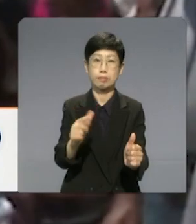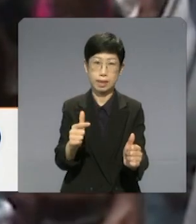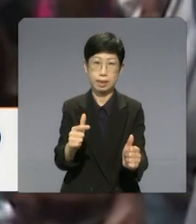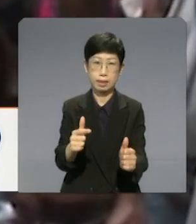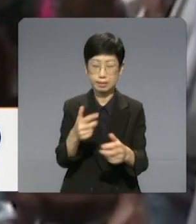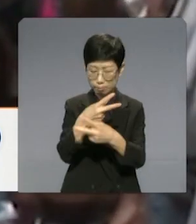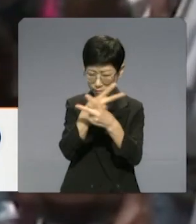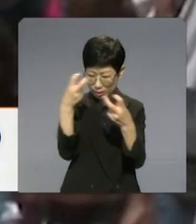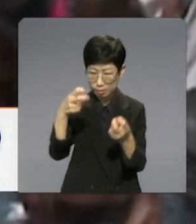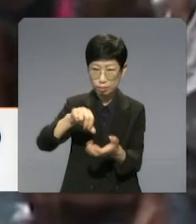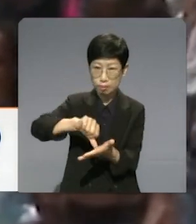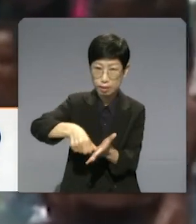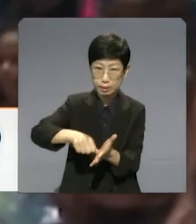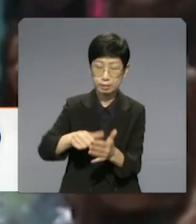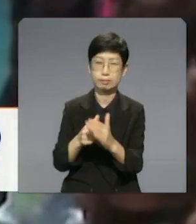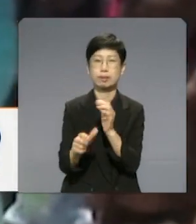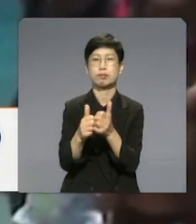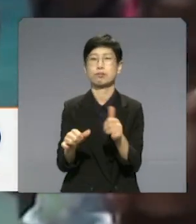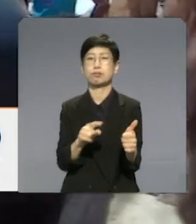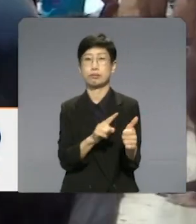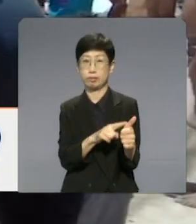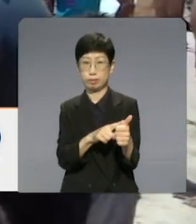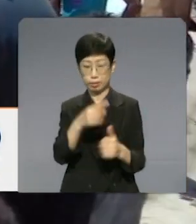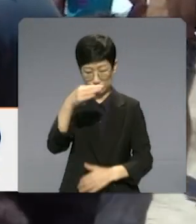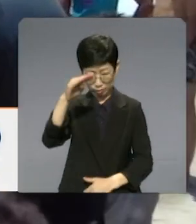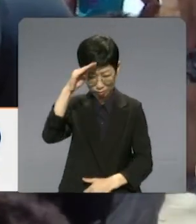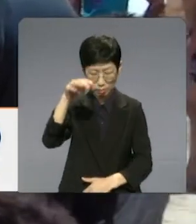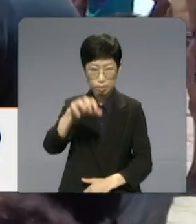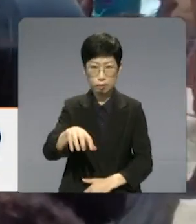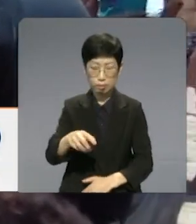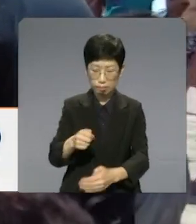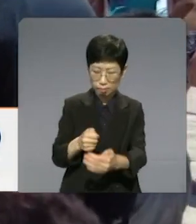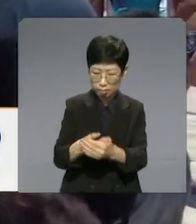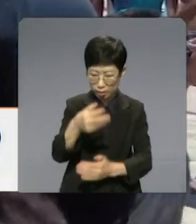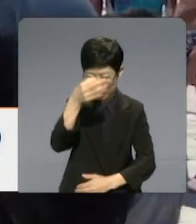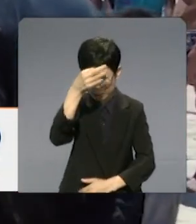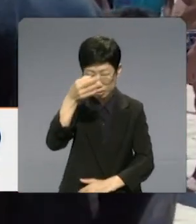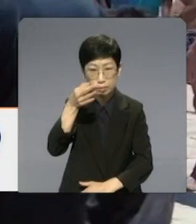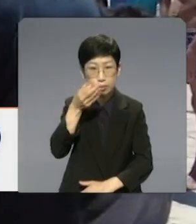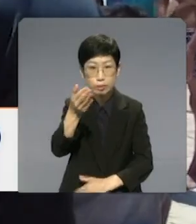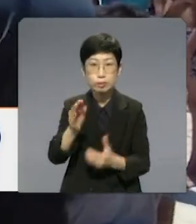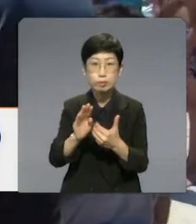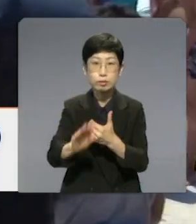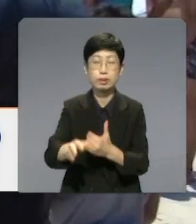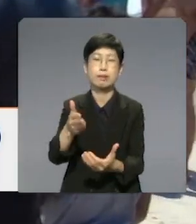레슬링 선수인 리노 토마스는 쿠바 해변에서 특이한 기술을 보인 후 현지